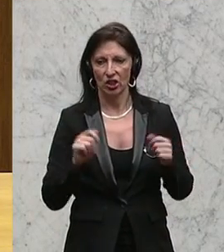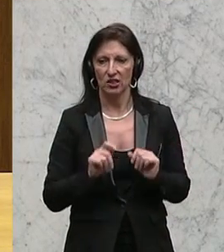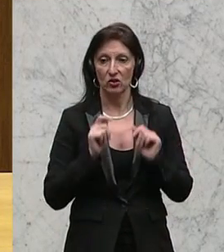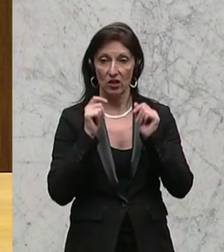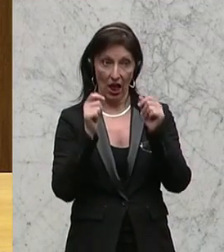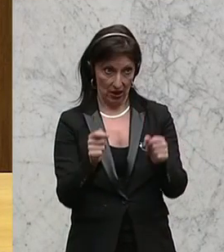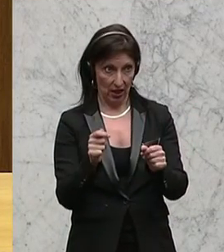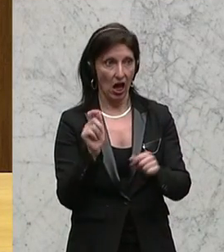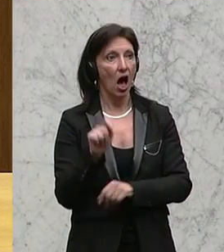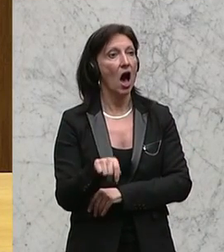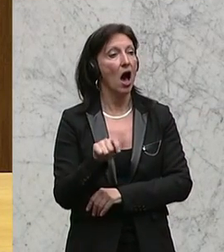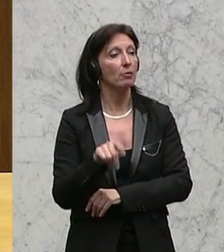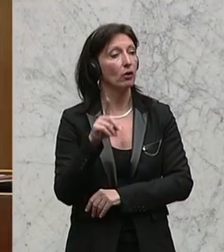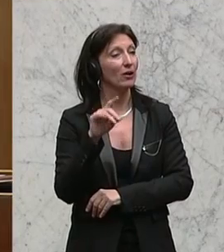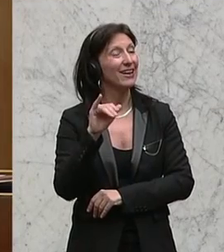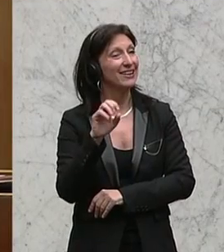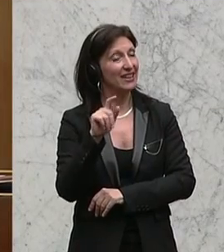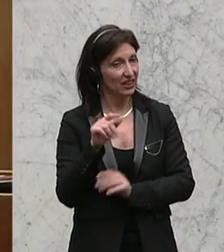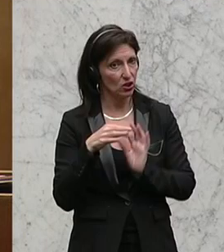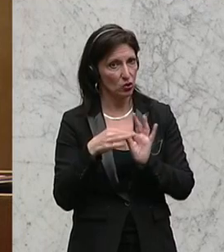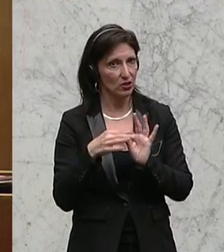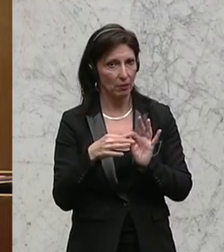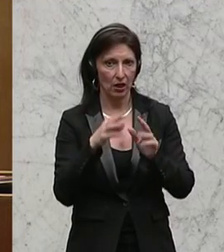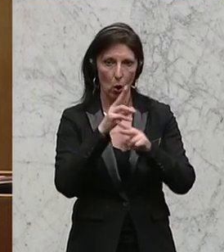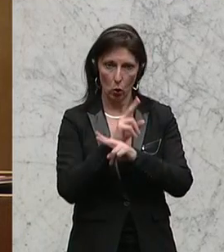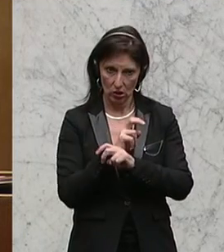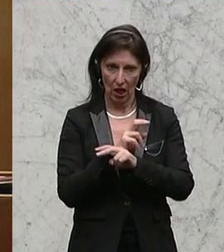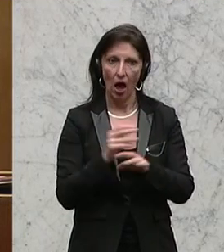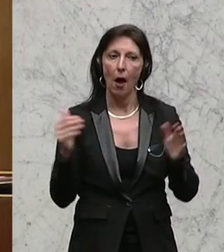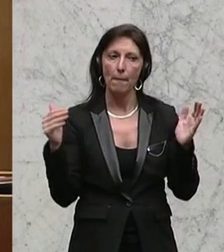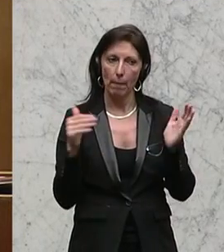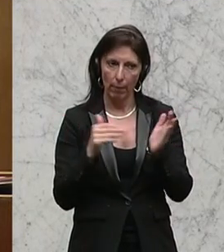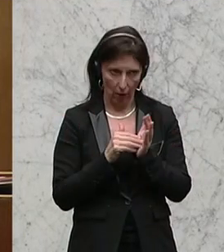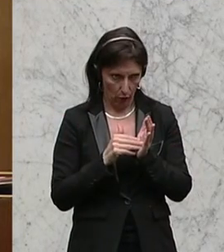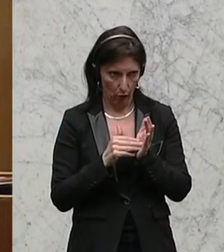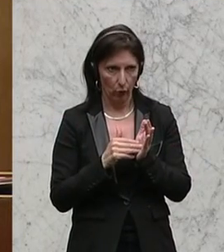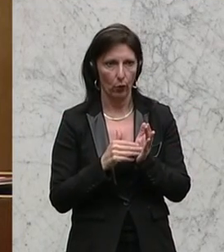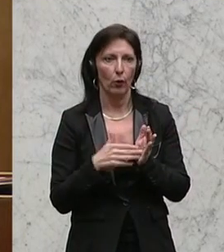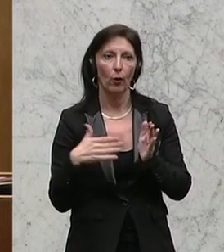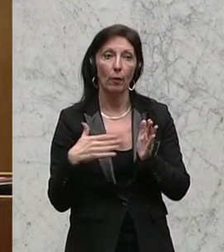der Abgeordneten Dietrich betreffend Österreich braucht eine einheitliche